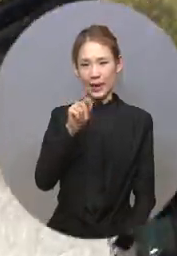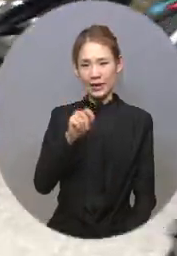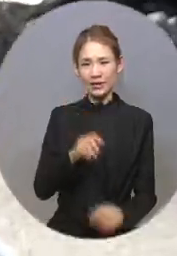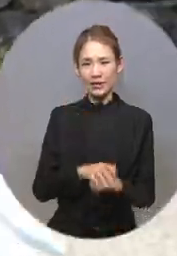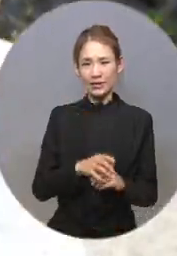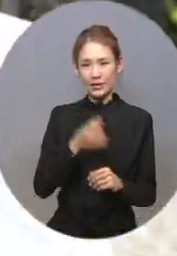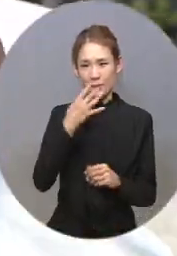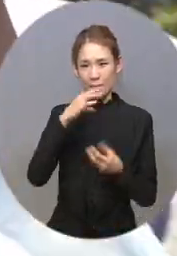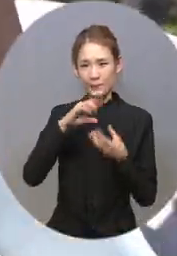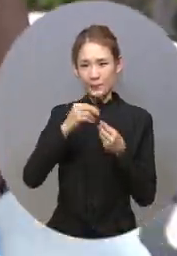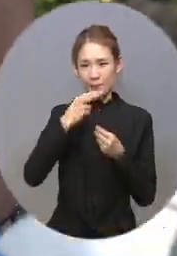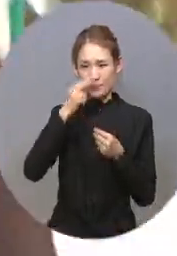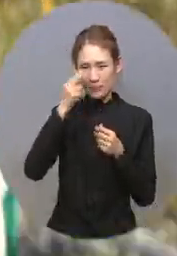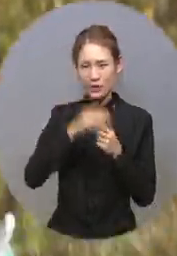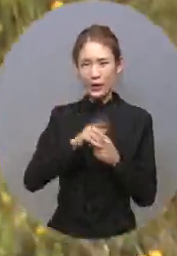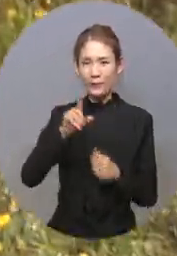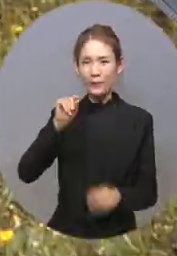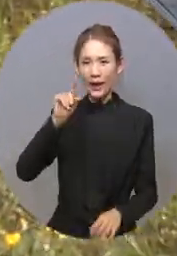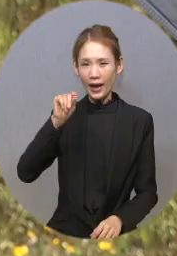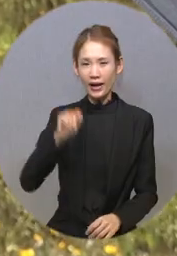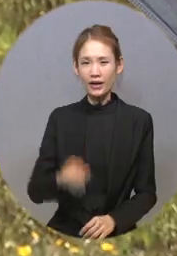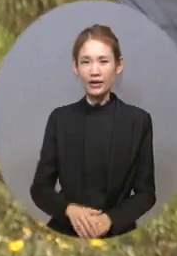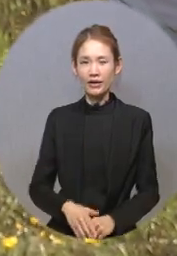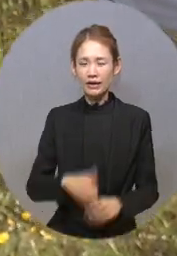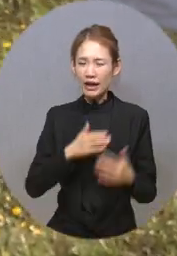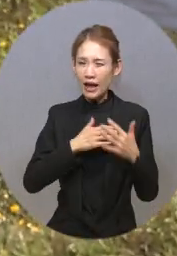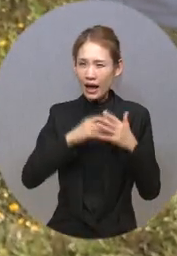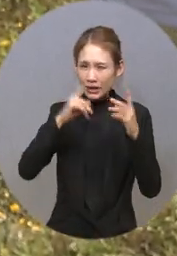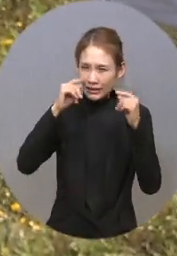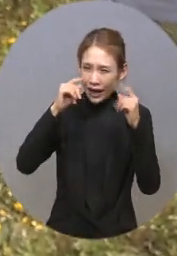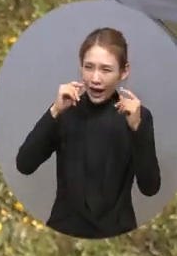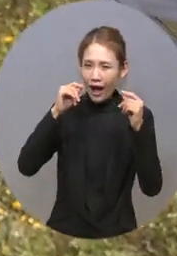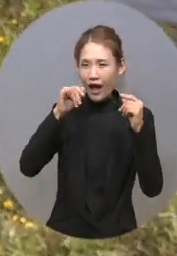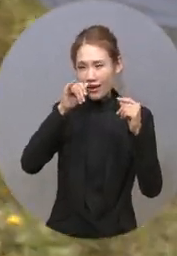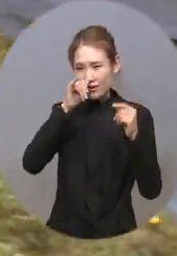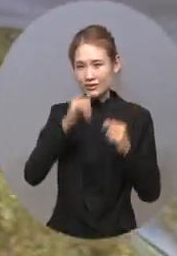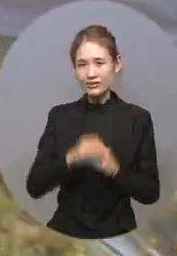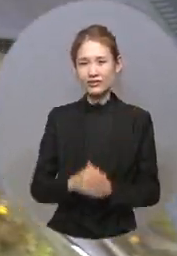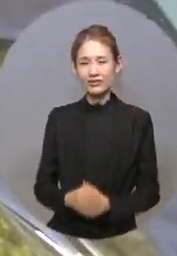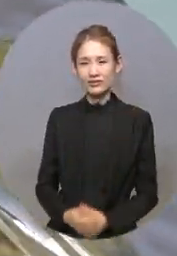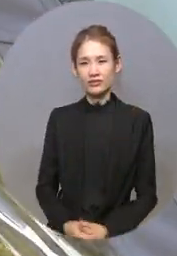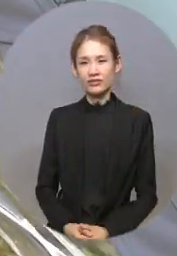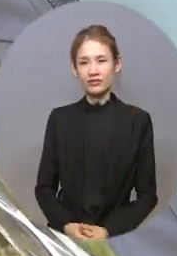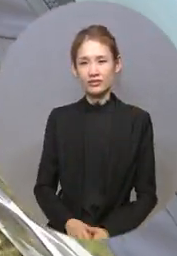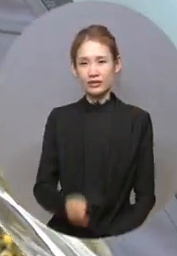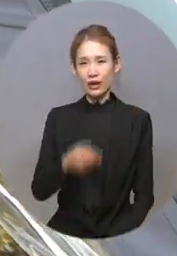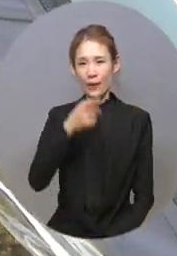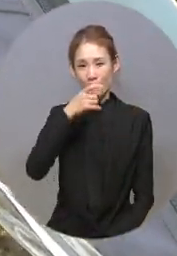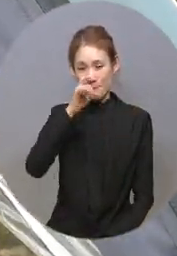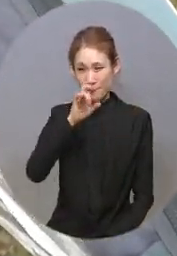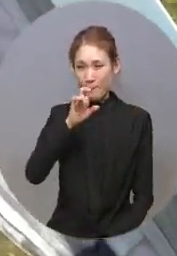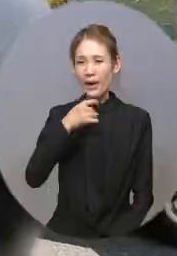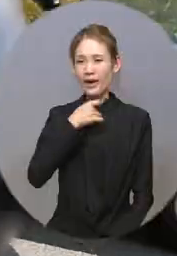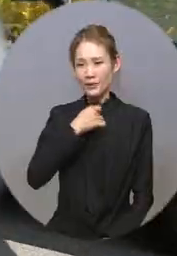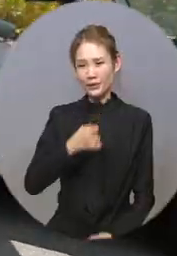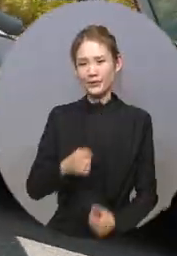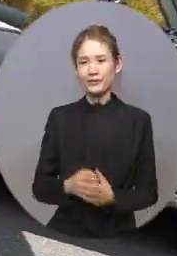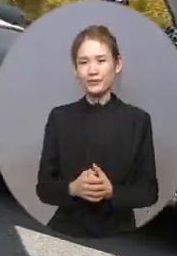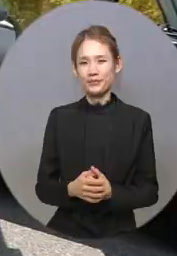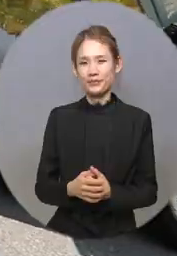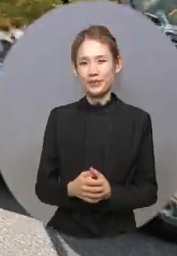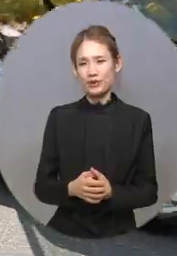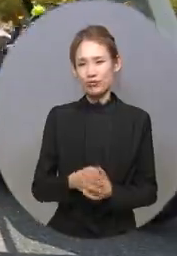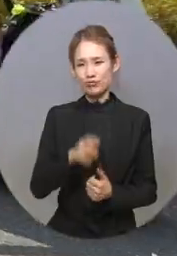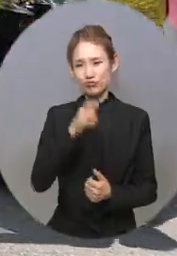좋습니다. 지금 날도 너무 덥고 긴장도 되고 여러 가지로 긴장도 되고 네 한 모금 하셔 해야 될 것 같아서 네. 돈 주고